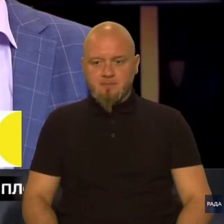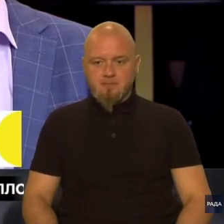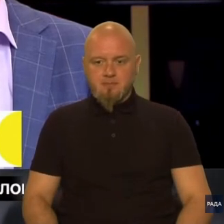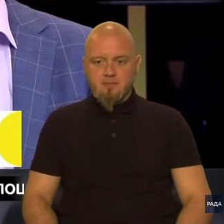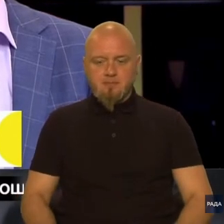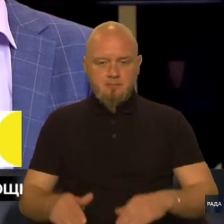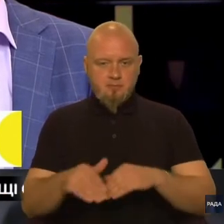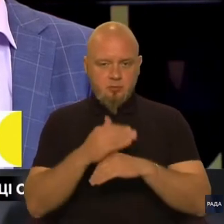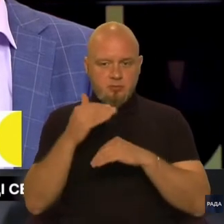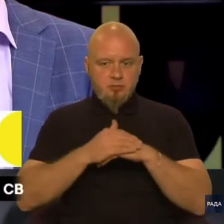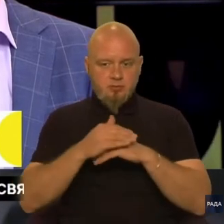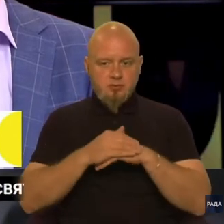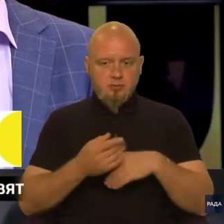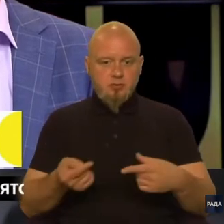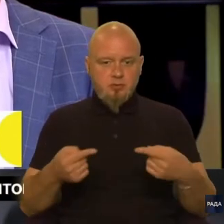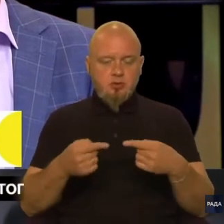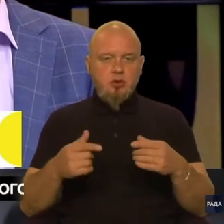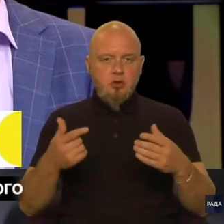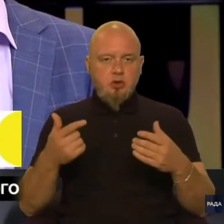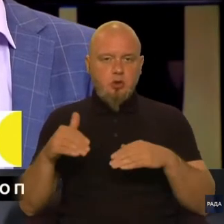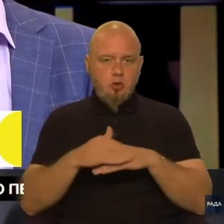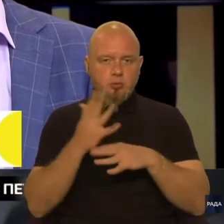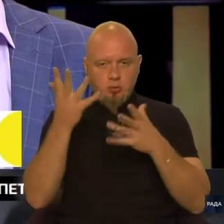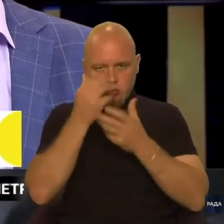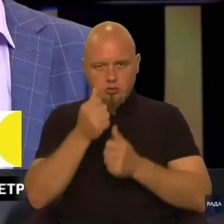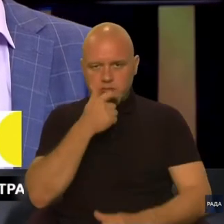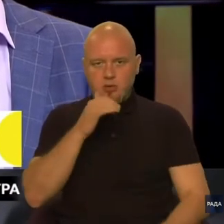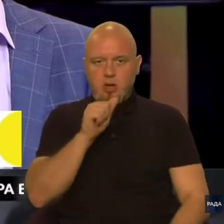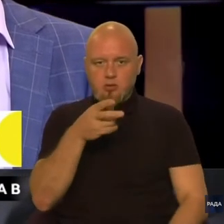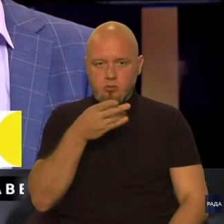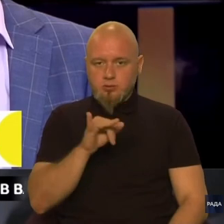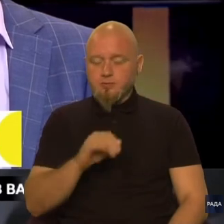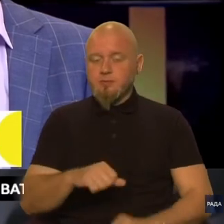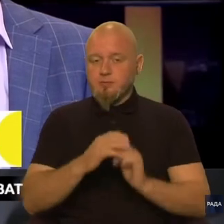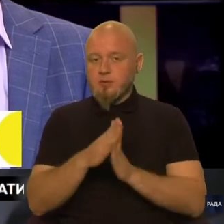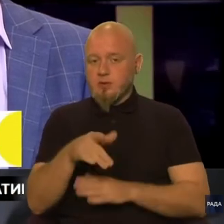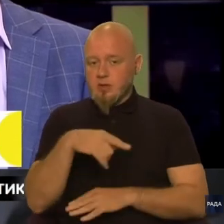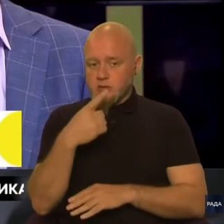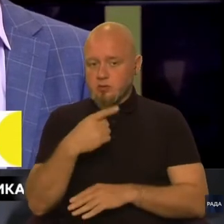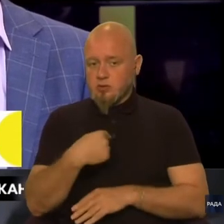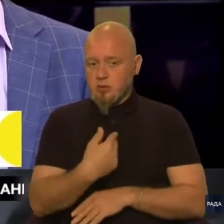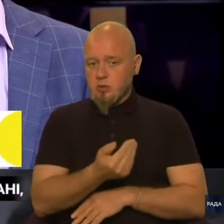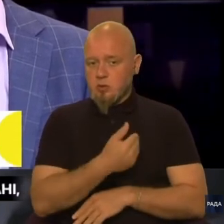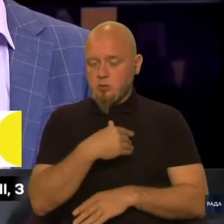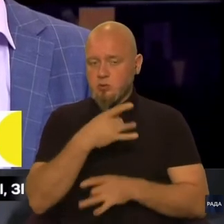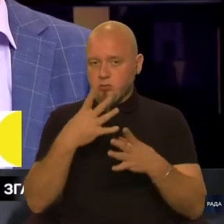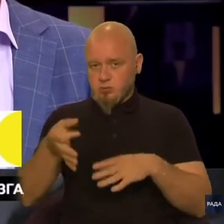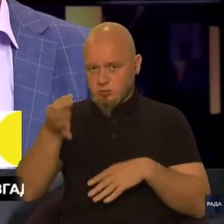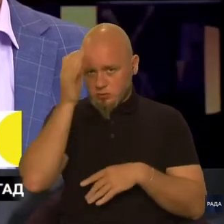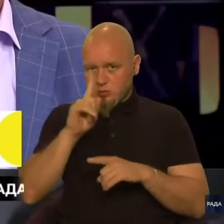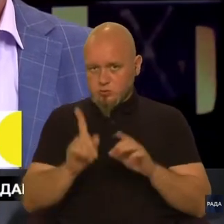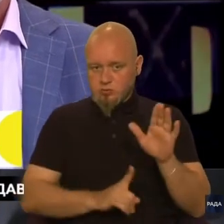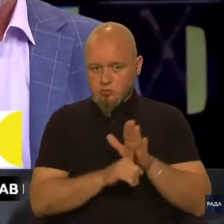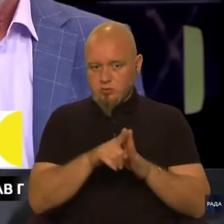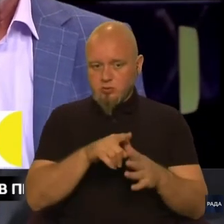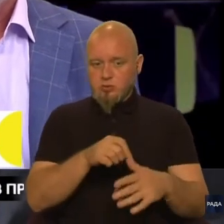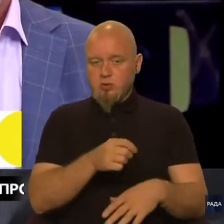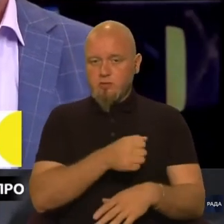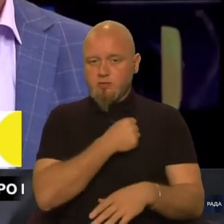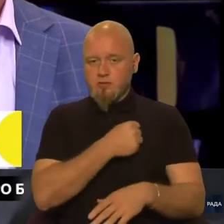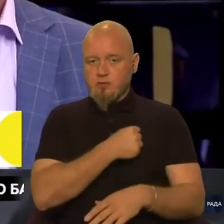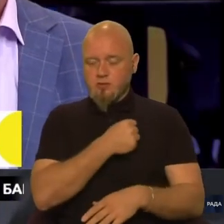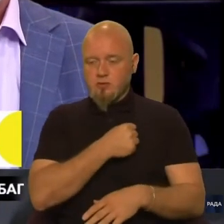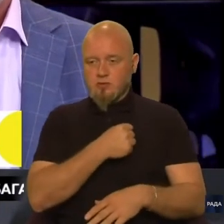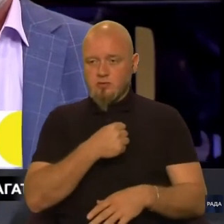Добрий вечір Точніше Доброї ночі пане Анатолія а власне кажучи я хочу просто нагадати що спочатку військової